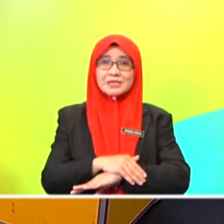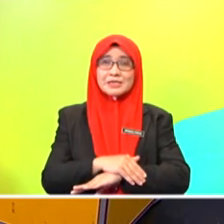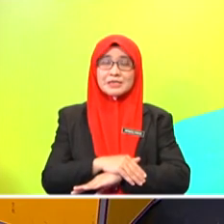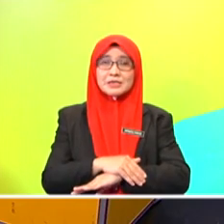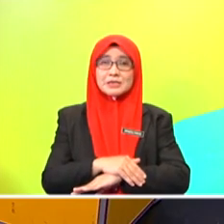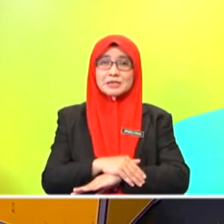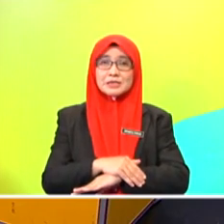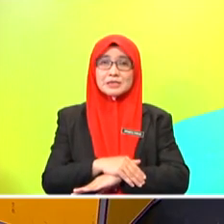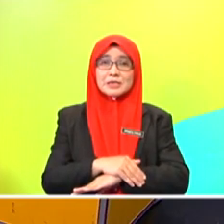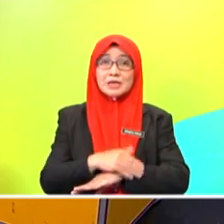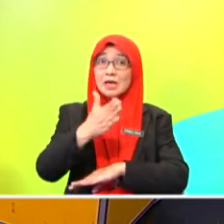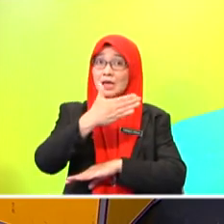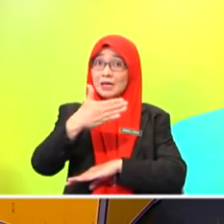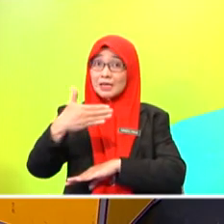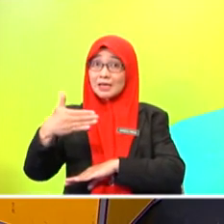perkataan je.